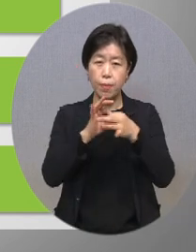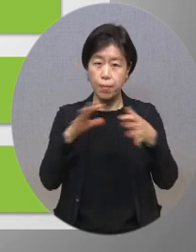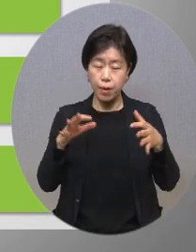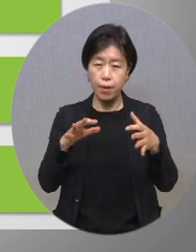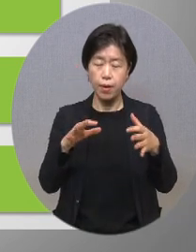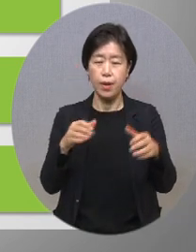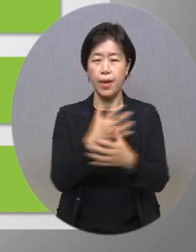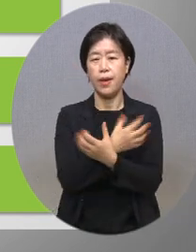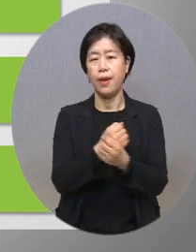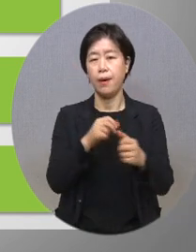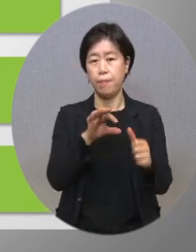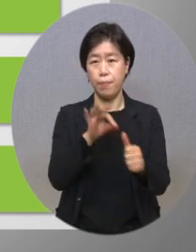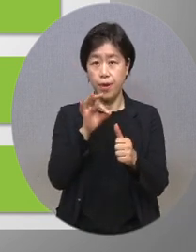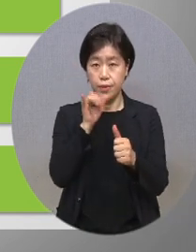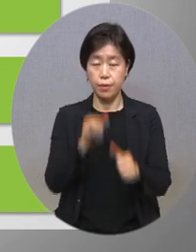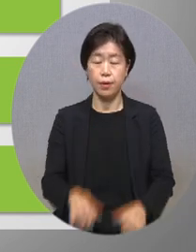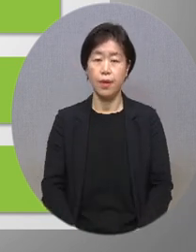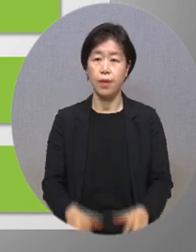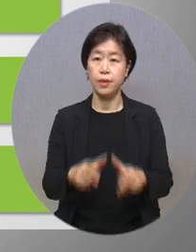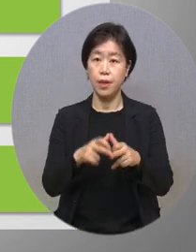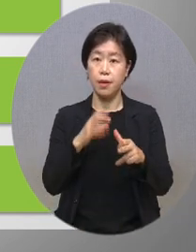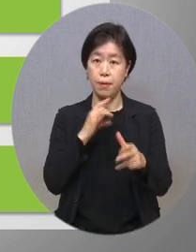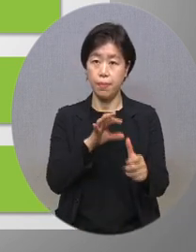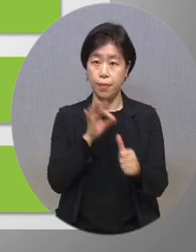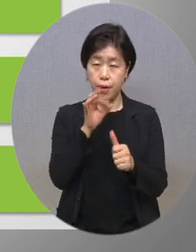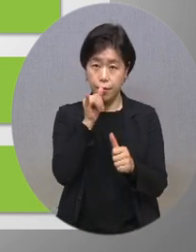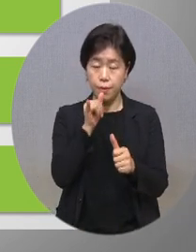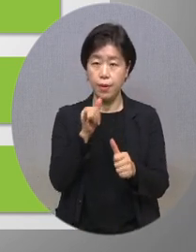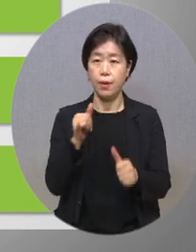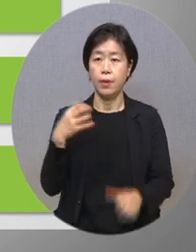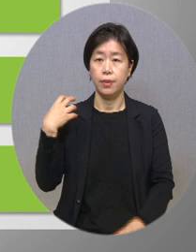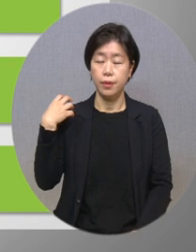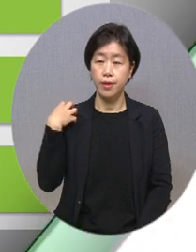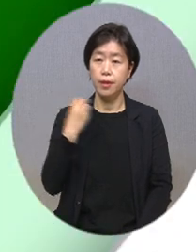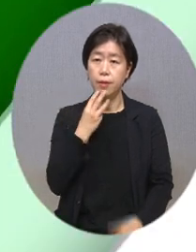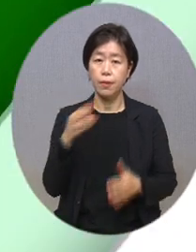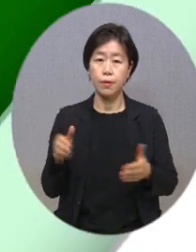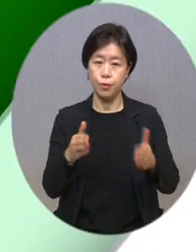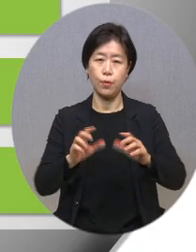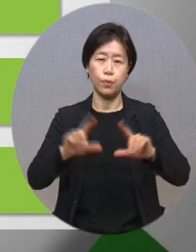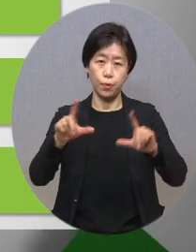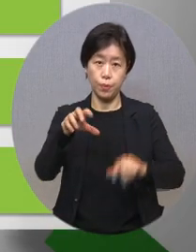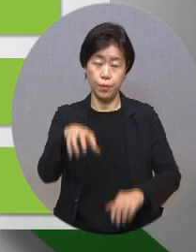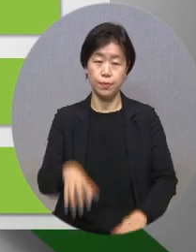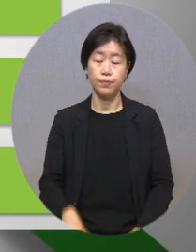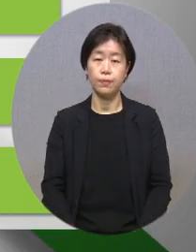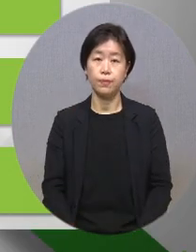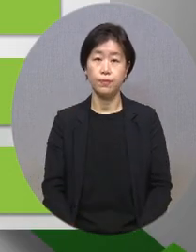채용합니다. 장애인만 채용하며 담당 지사는 경기 동부지사입니다.